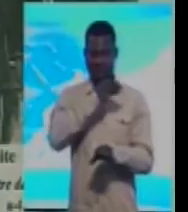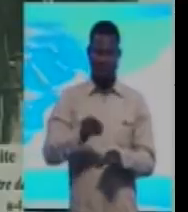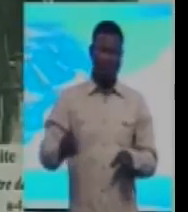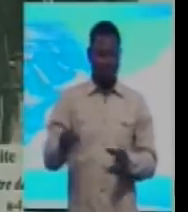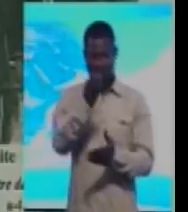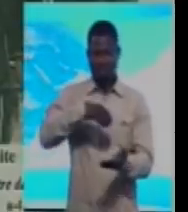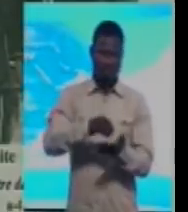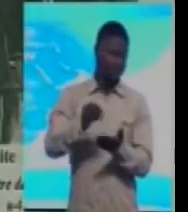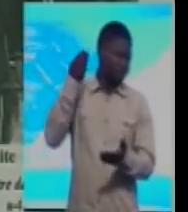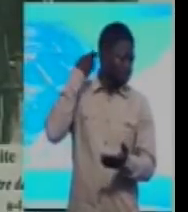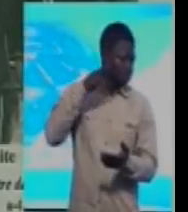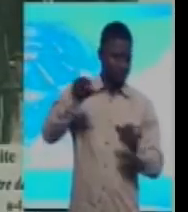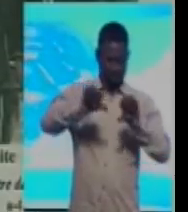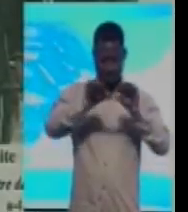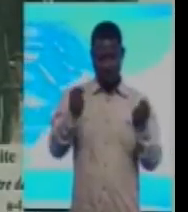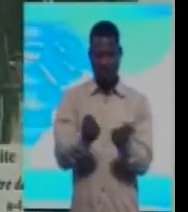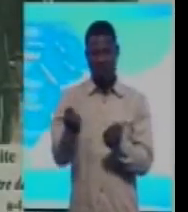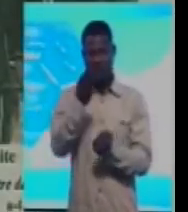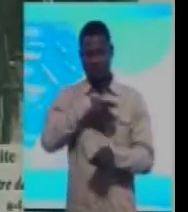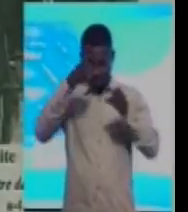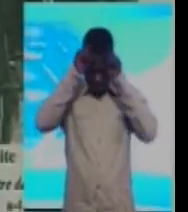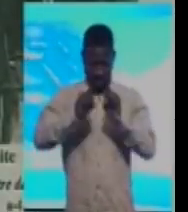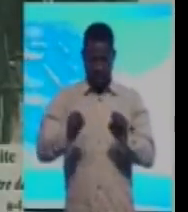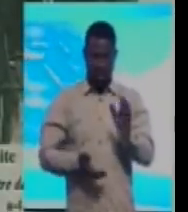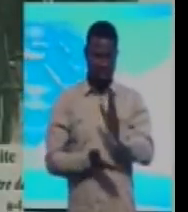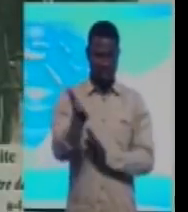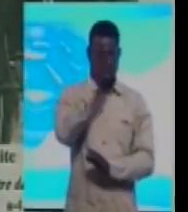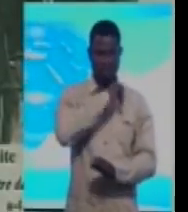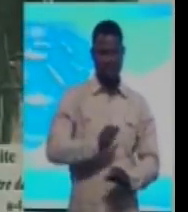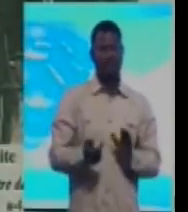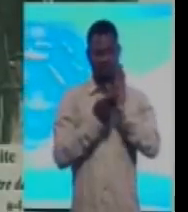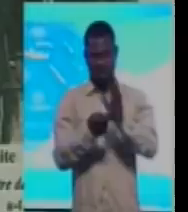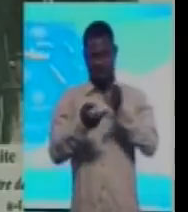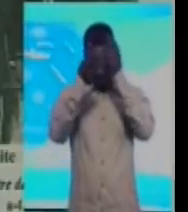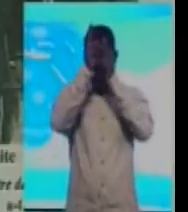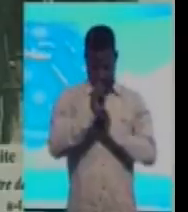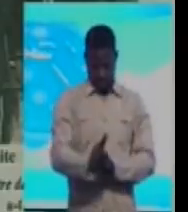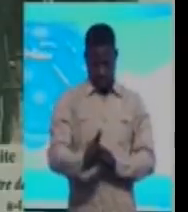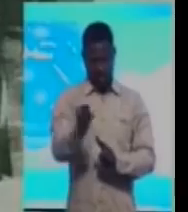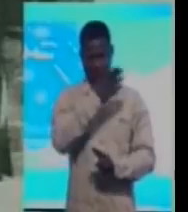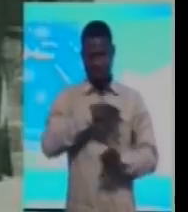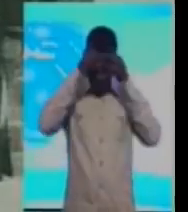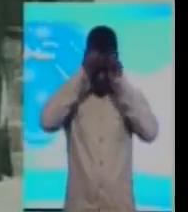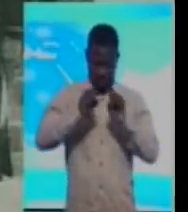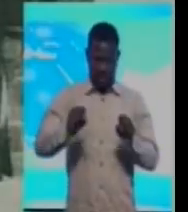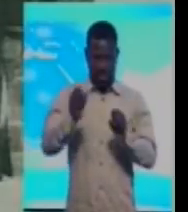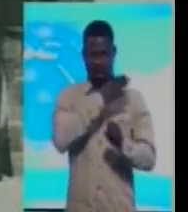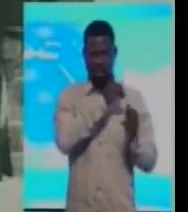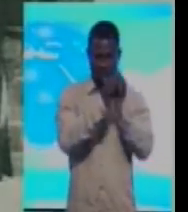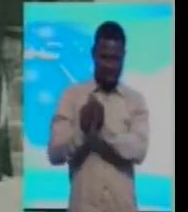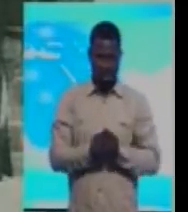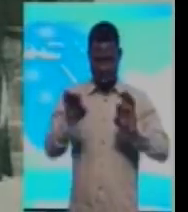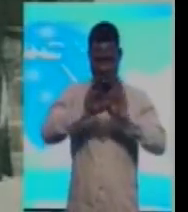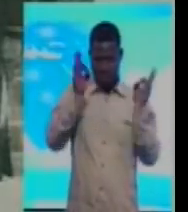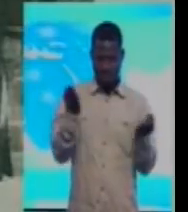la société minière à la tête d'une délégation est allé présenter ses condoléances au chef du gouvernement, à l'ensemble des familles